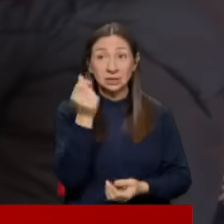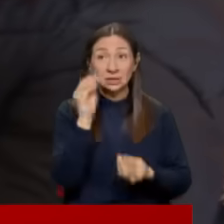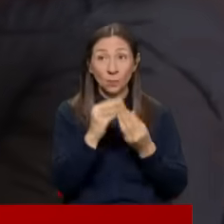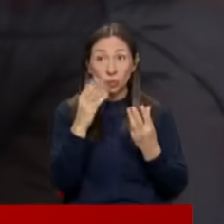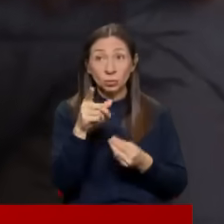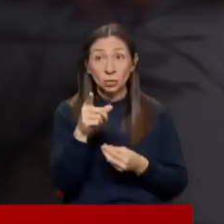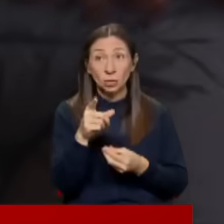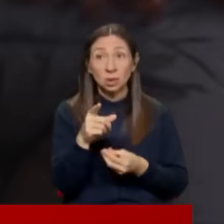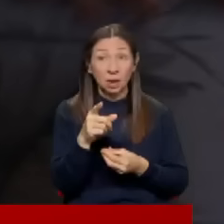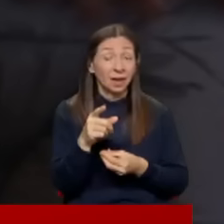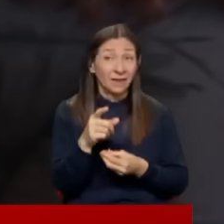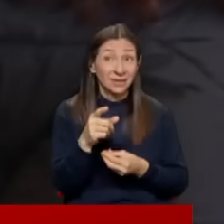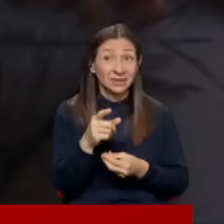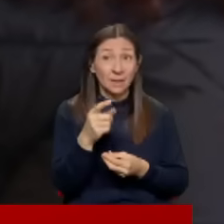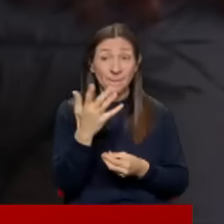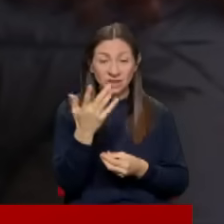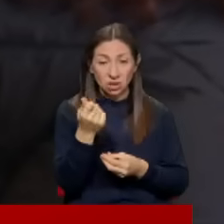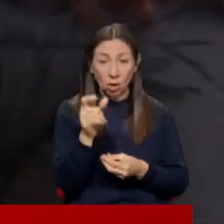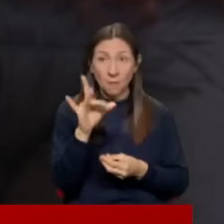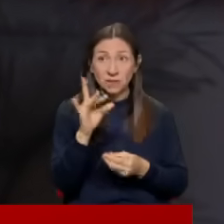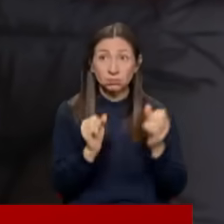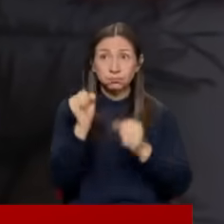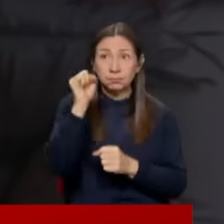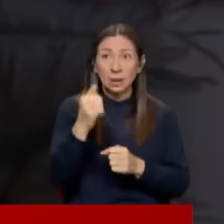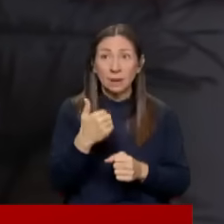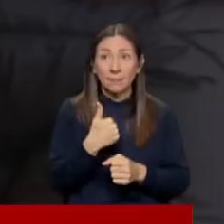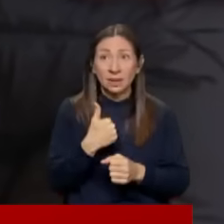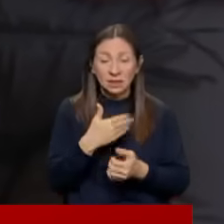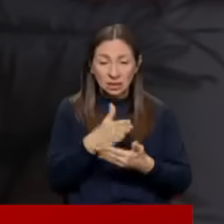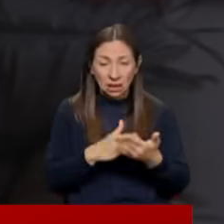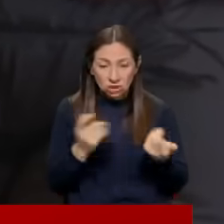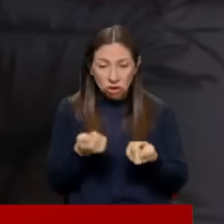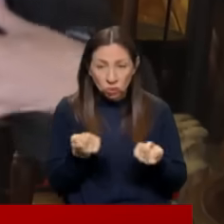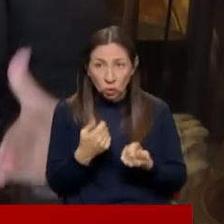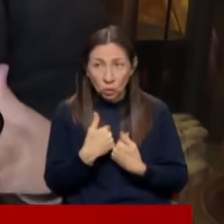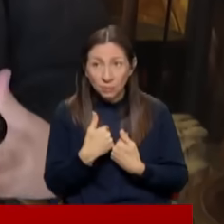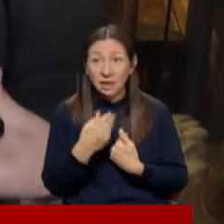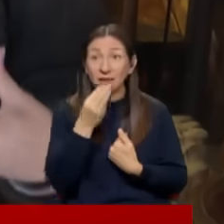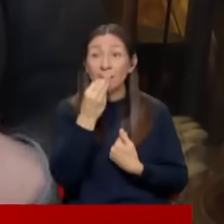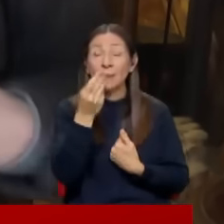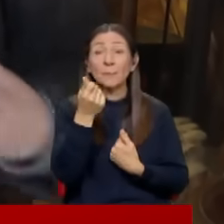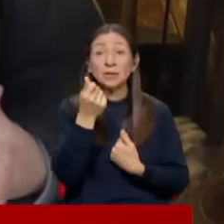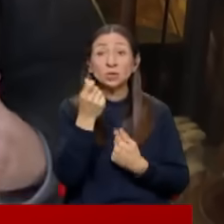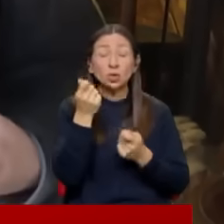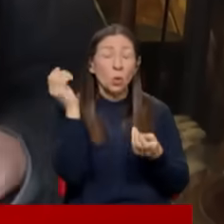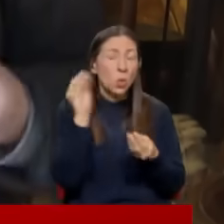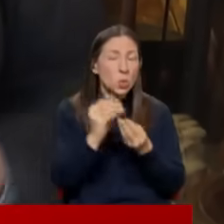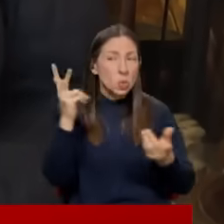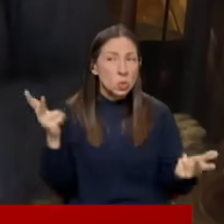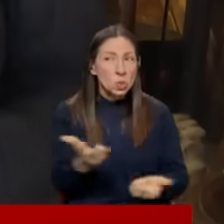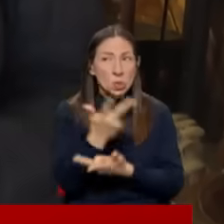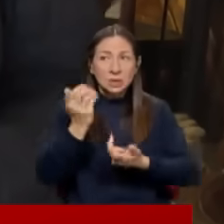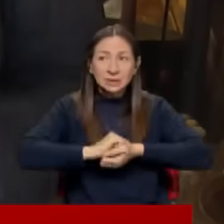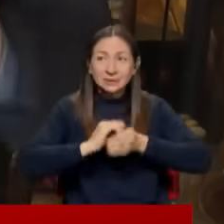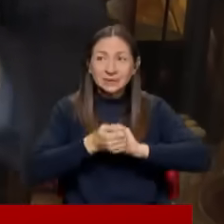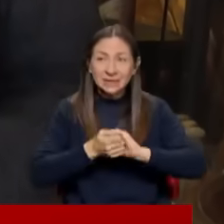zam geldi mi? Evet. 5 liradan 15 liraya çıktı. Ben yarı zamanda çalışıyorum. Yemek ücretleri çok zamlandı.